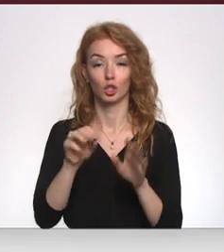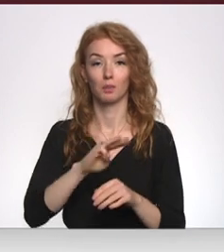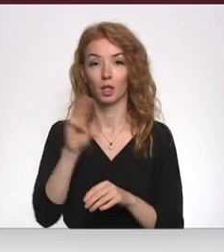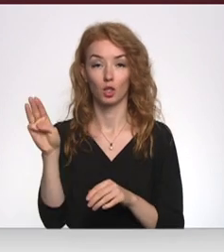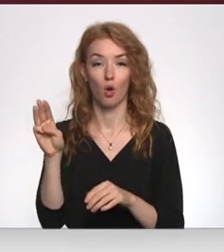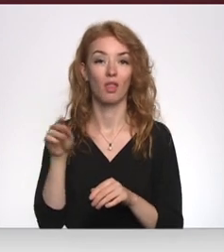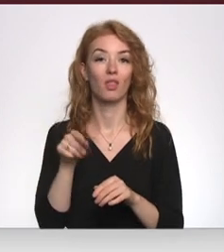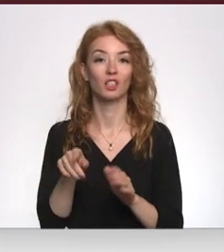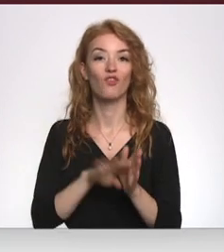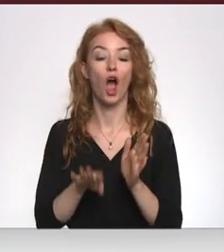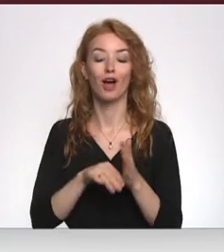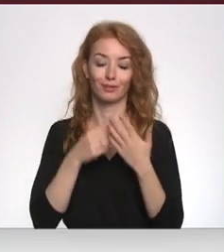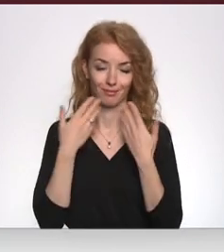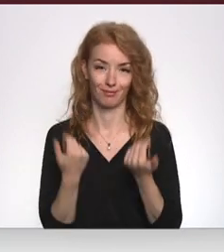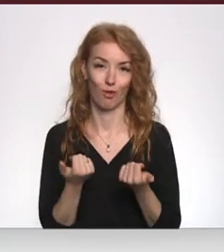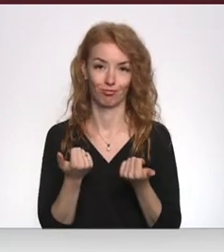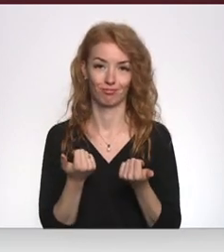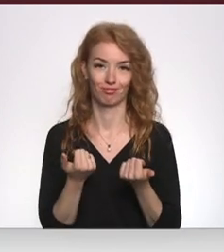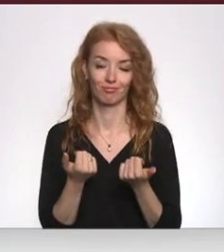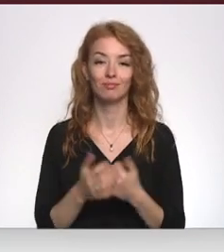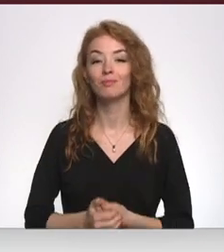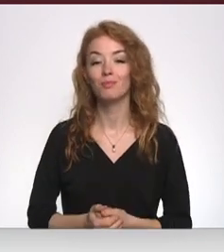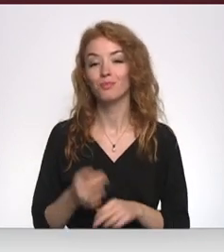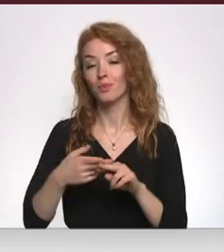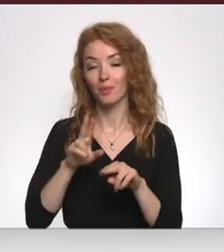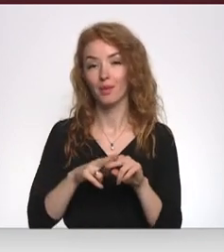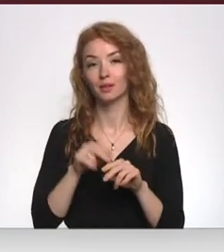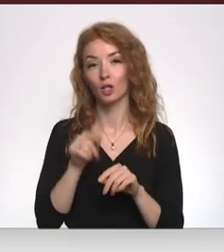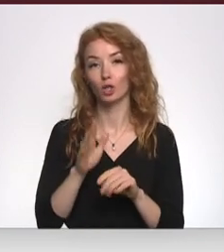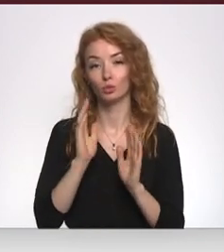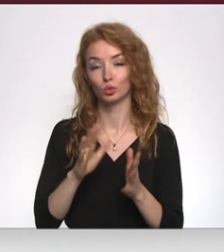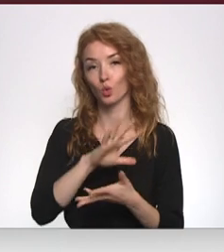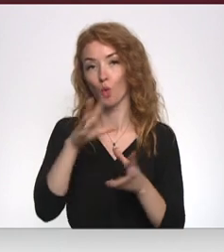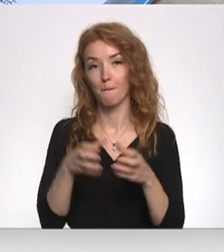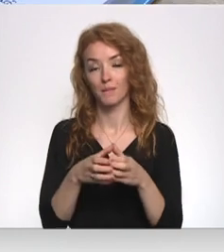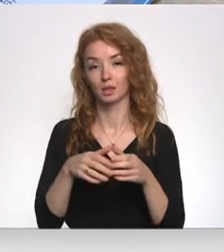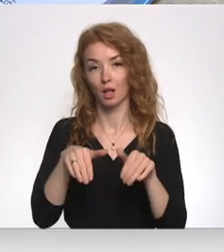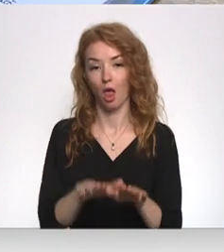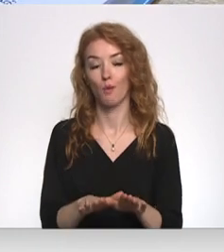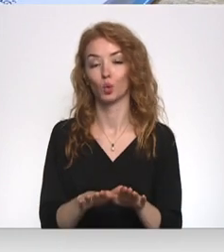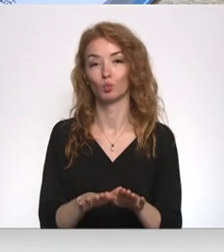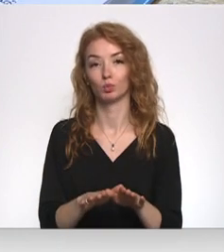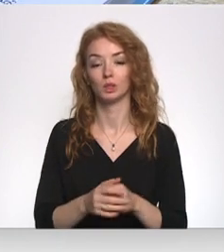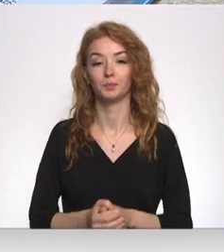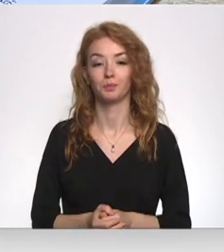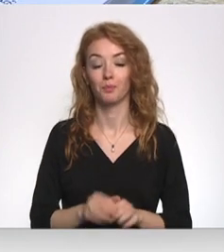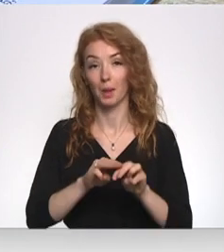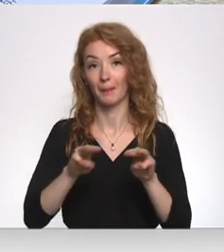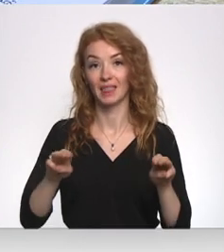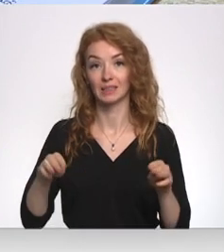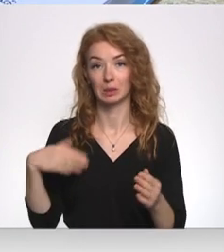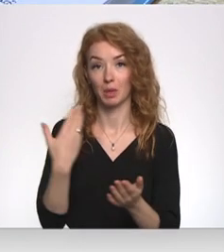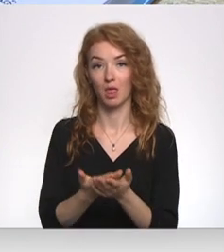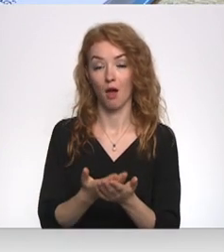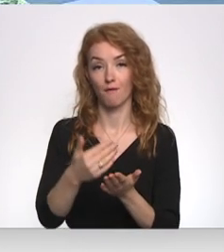tik vienkārši tas viss nav. Jā, tik vienkārši tas viss nav, un tāpēc tas būs kopīgs lēmums, kopīga izšķiršanās. Ministrijas